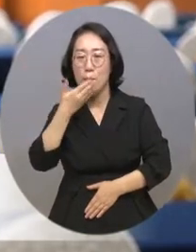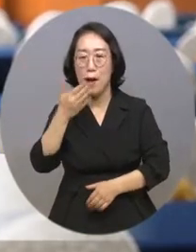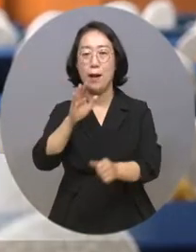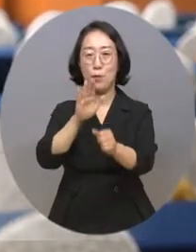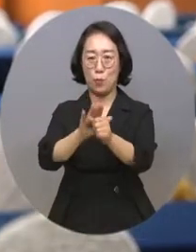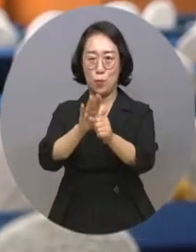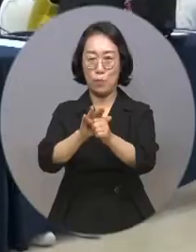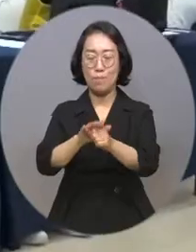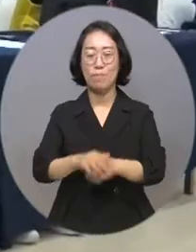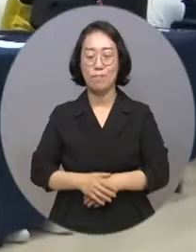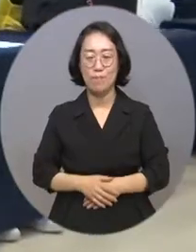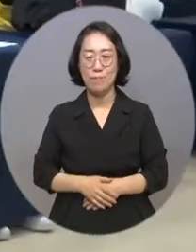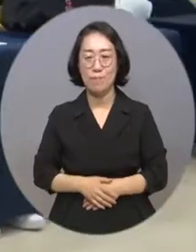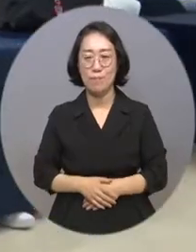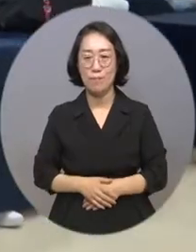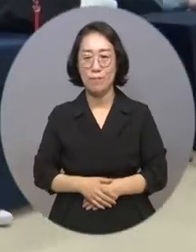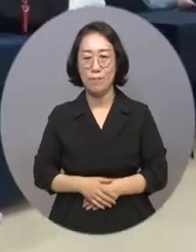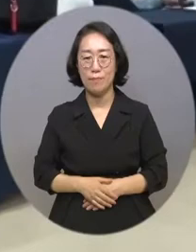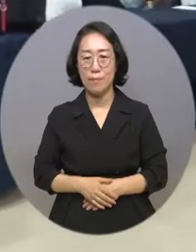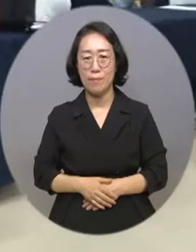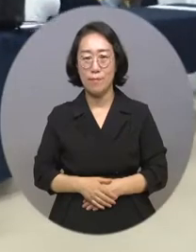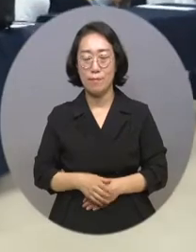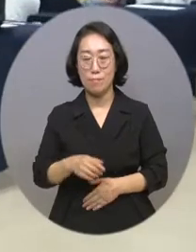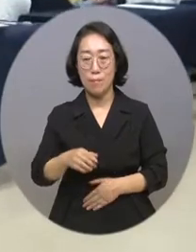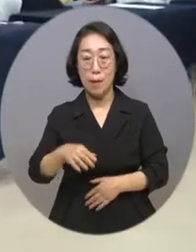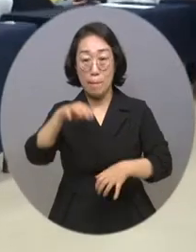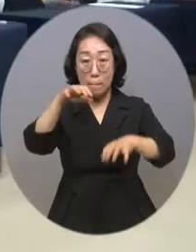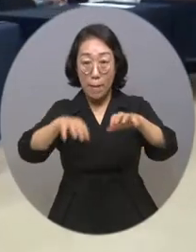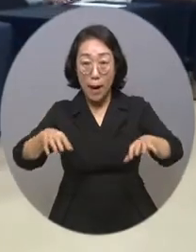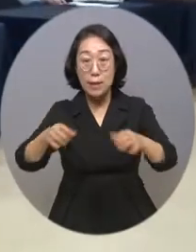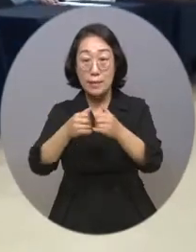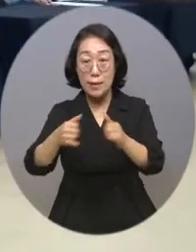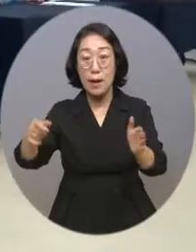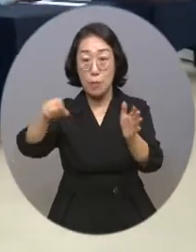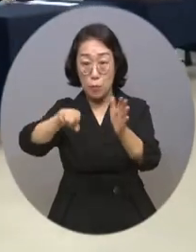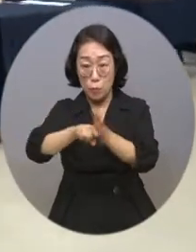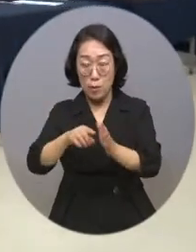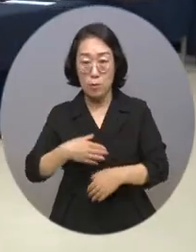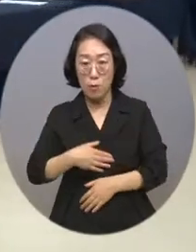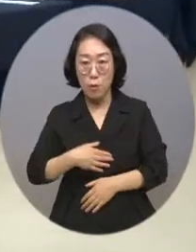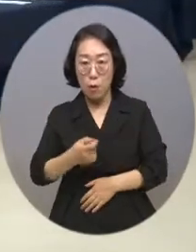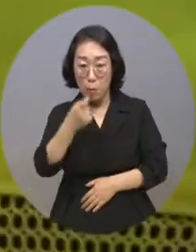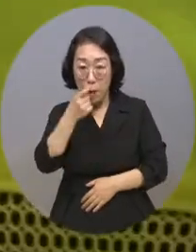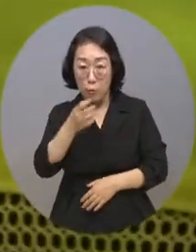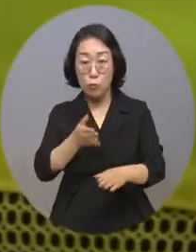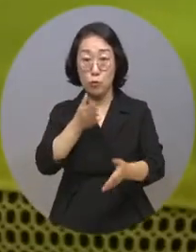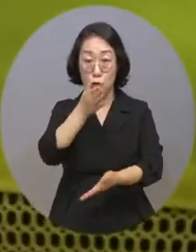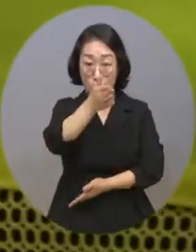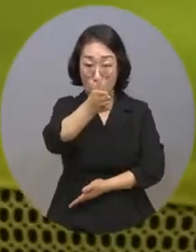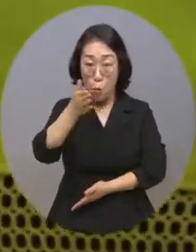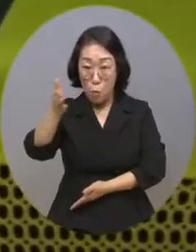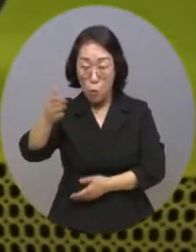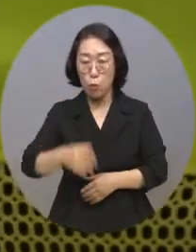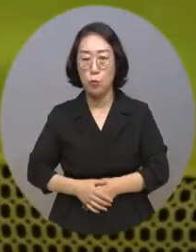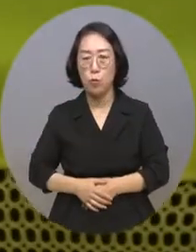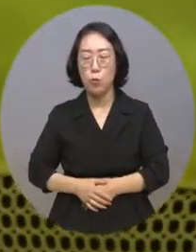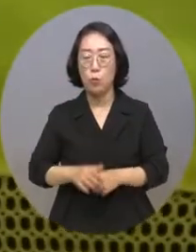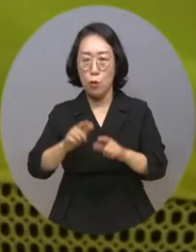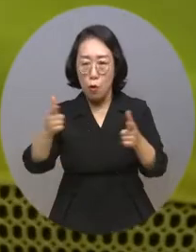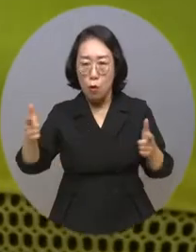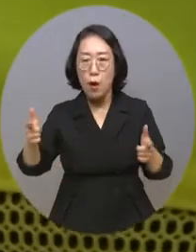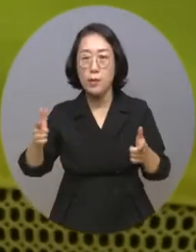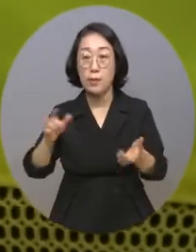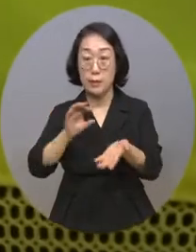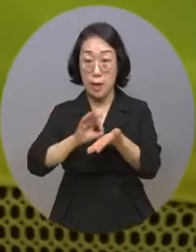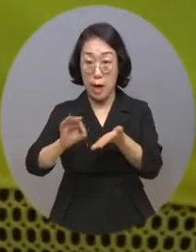하고 있습니다. 대학생 봉사단은 마을 주민을 위해 전공과 특기를 활용하여 평소에 의료 혜택을 받기